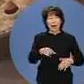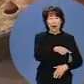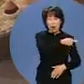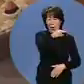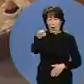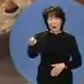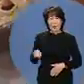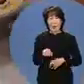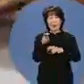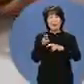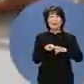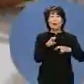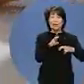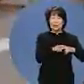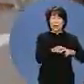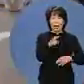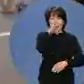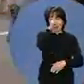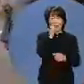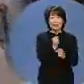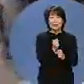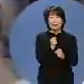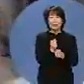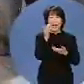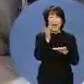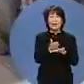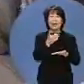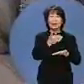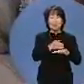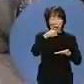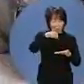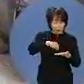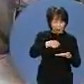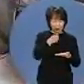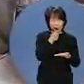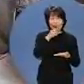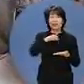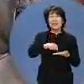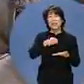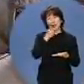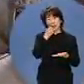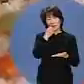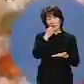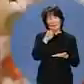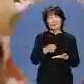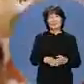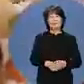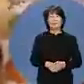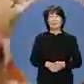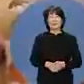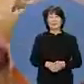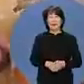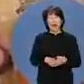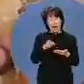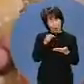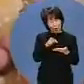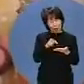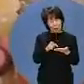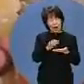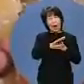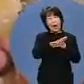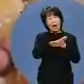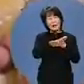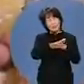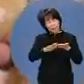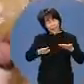大きな輪になって昼間に作ったクッキーケーキをいただきます。カラフルなチョコレートがと